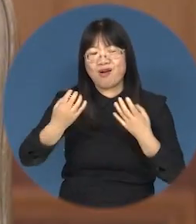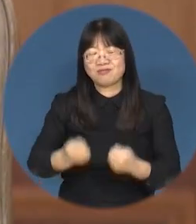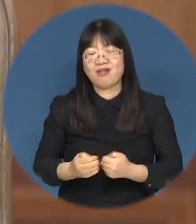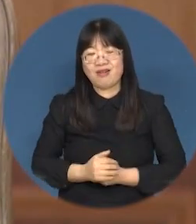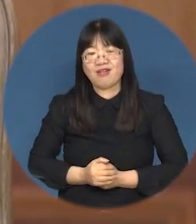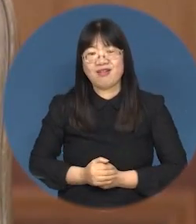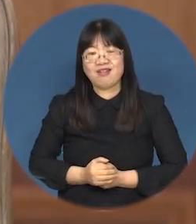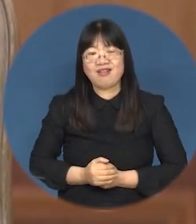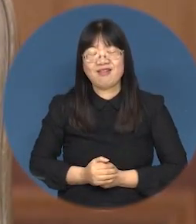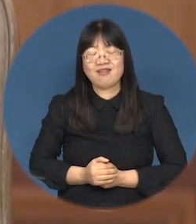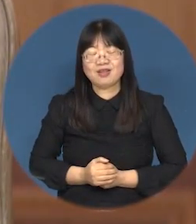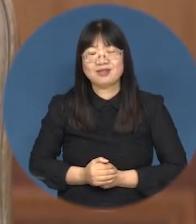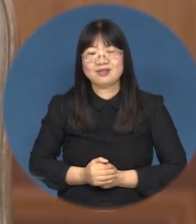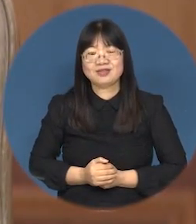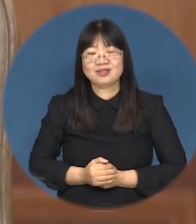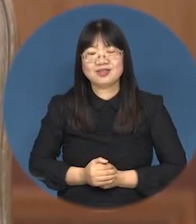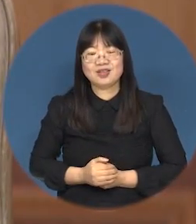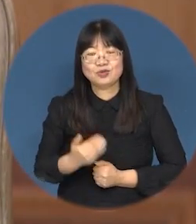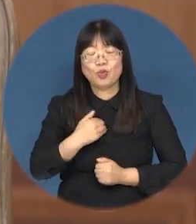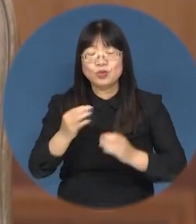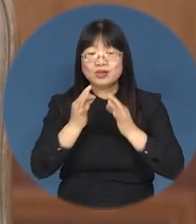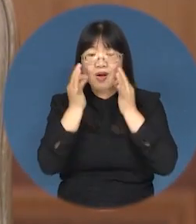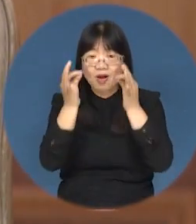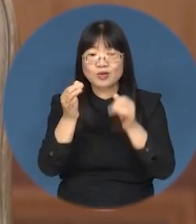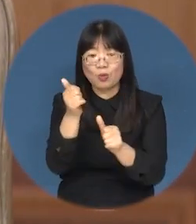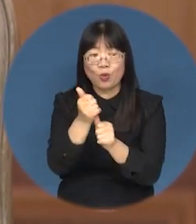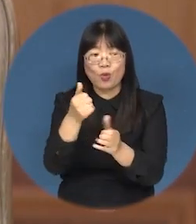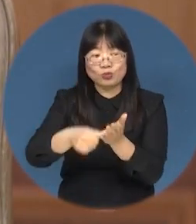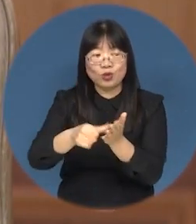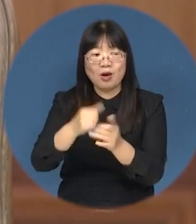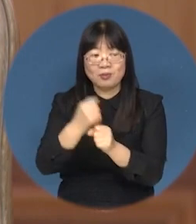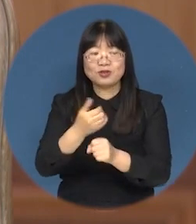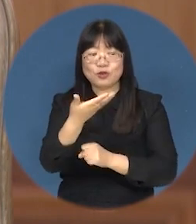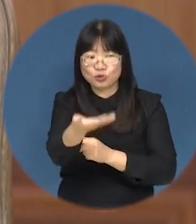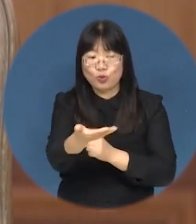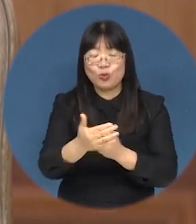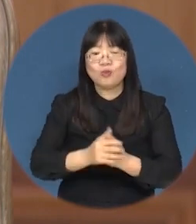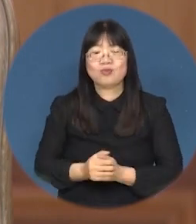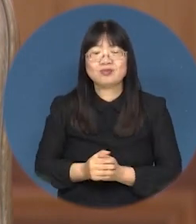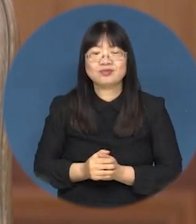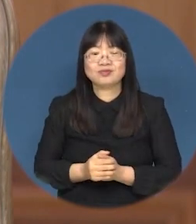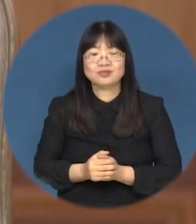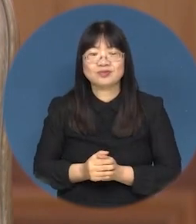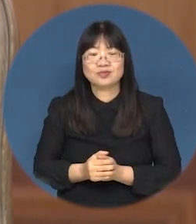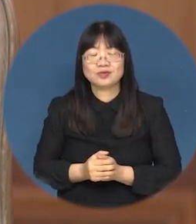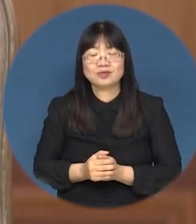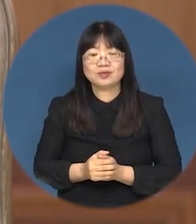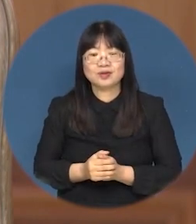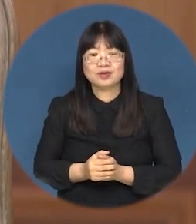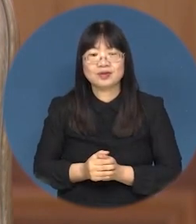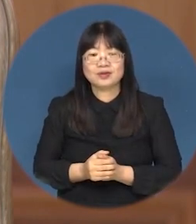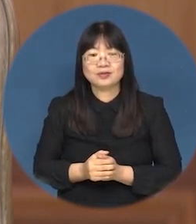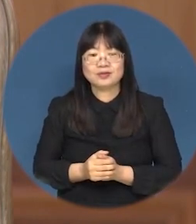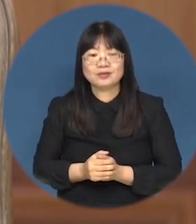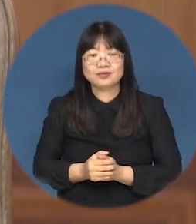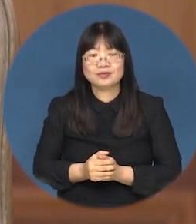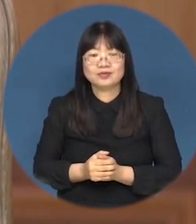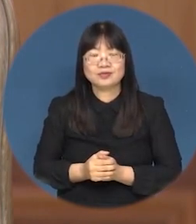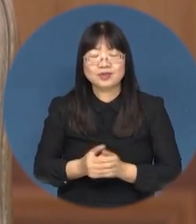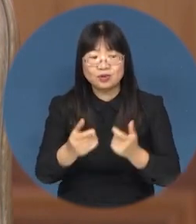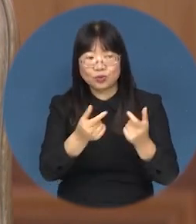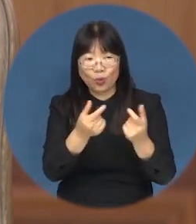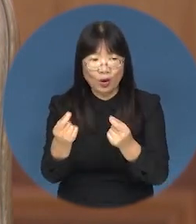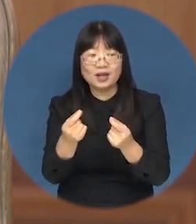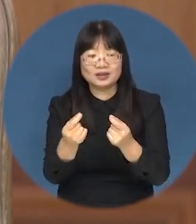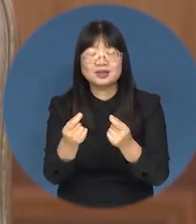그래서 저희는 이제 최선을 다해서 보장으로 제조해 줄 수밖에 없는 거고. 그리고 똑같은 무렵에 또 한 분을 해 주신 분이